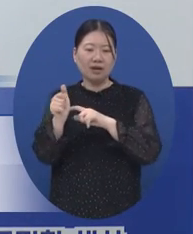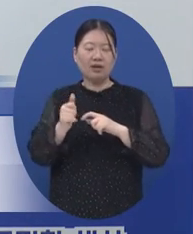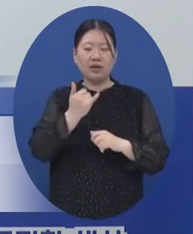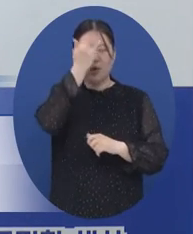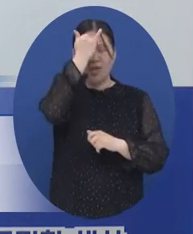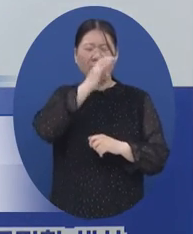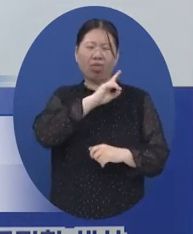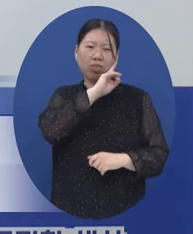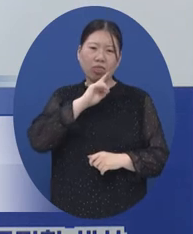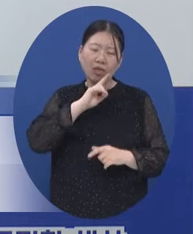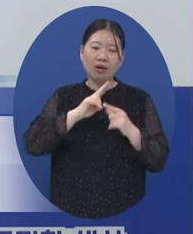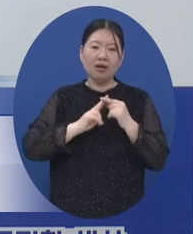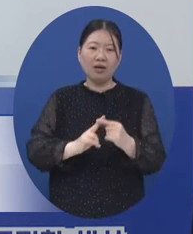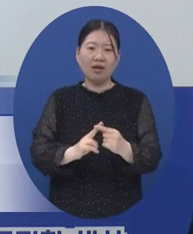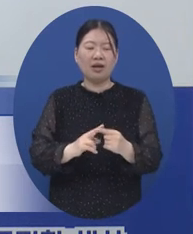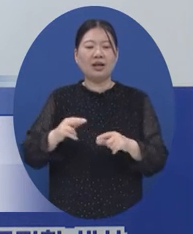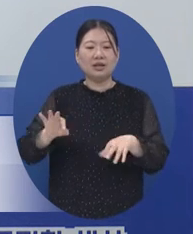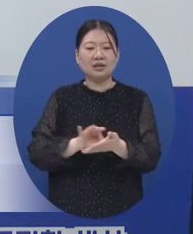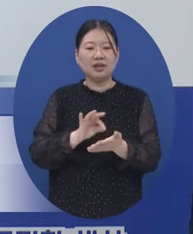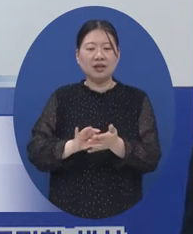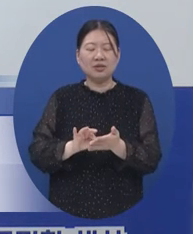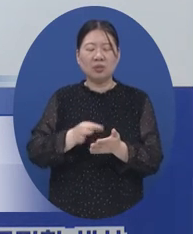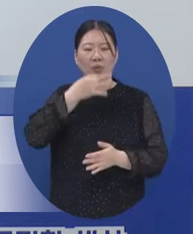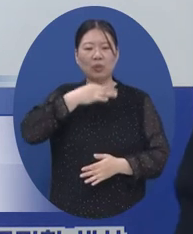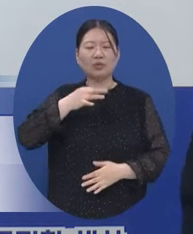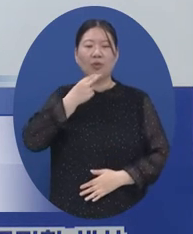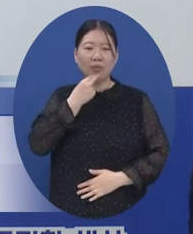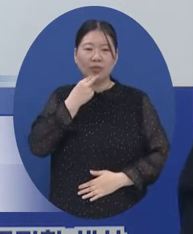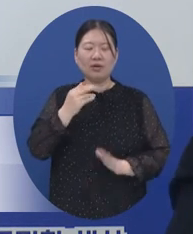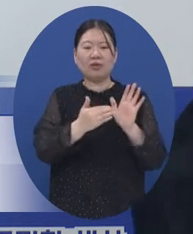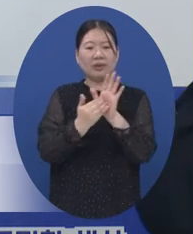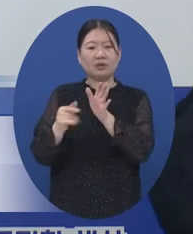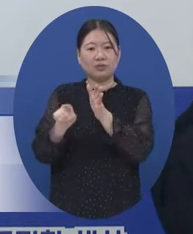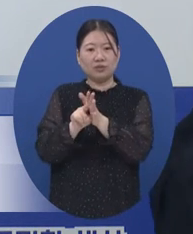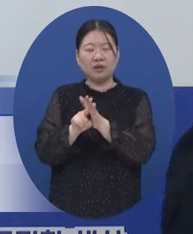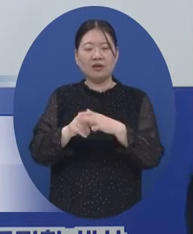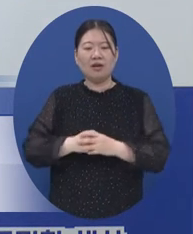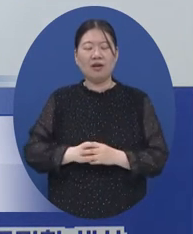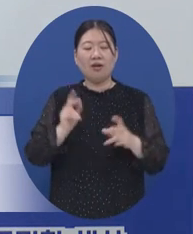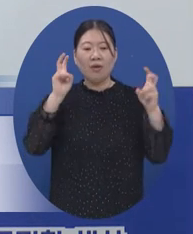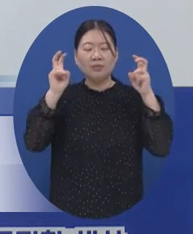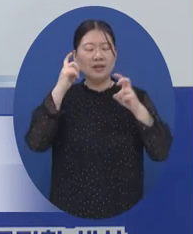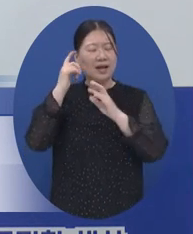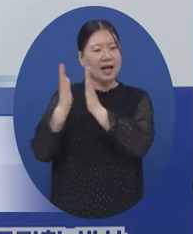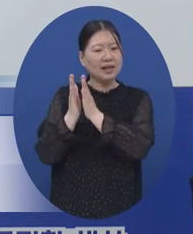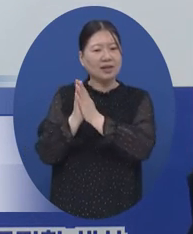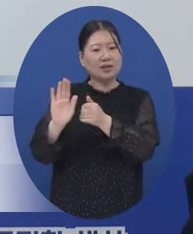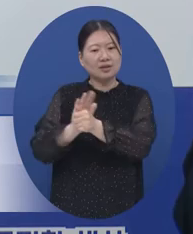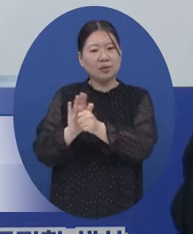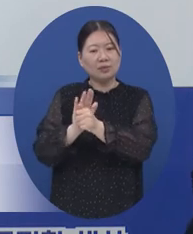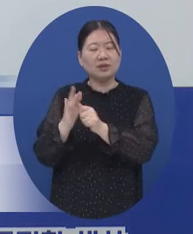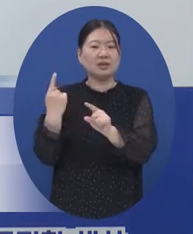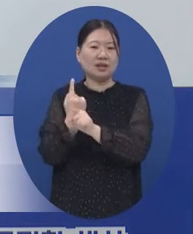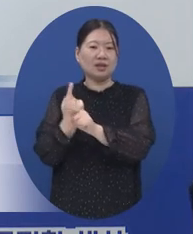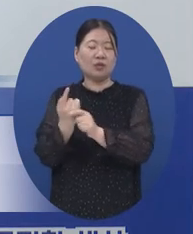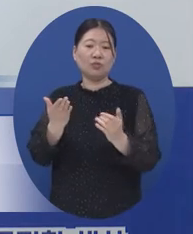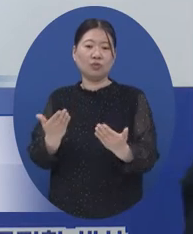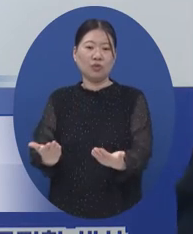도덕적 해이와 재정 비효율성 방지를 위해 업체의 자발적 서비스 개선과